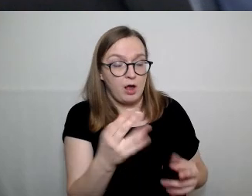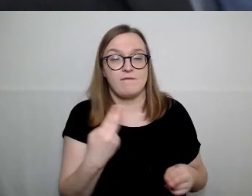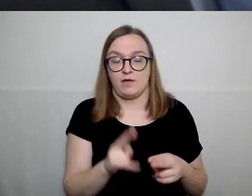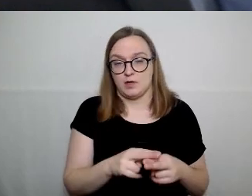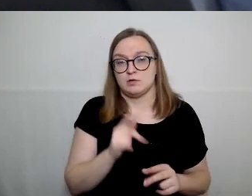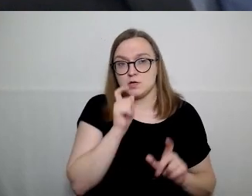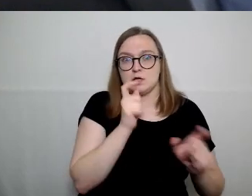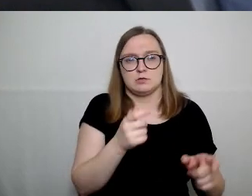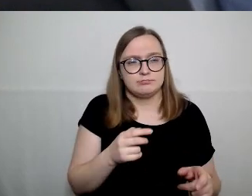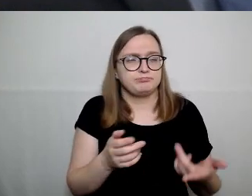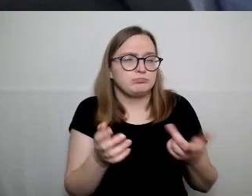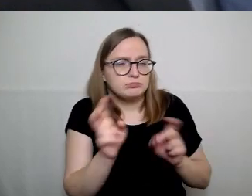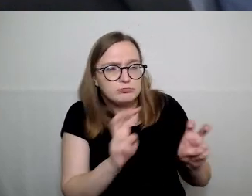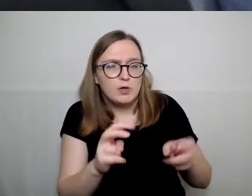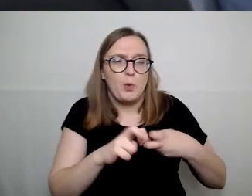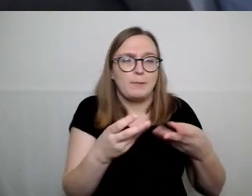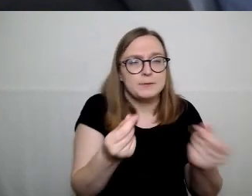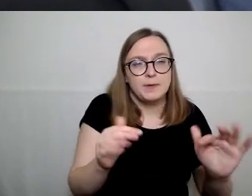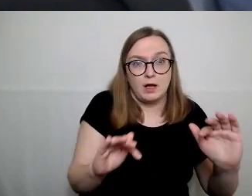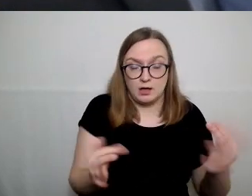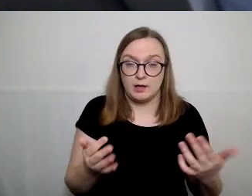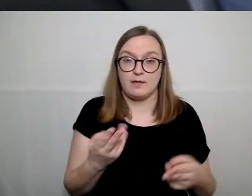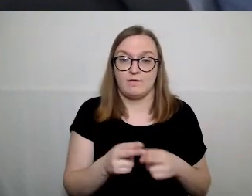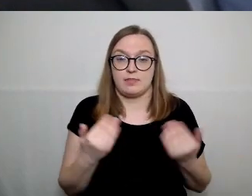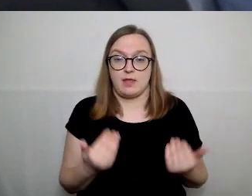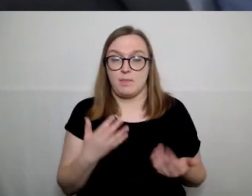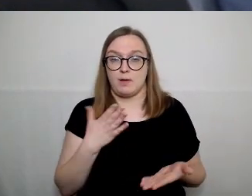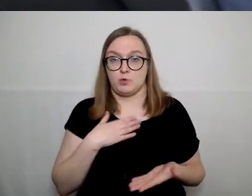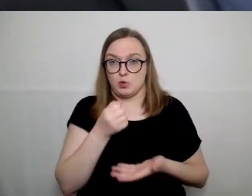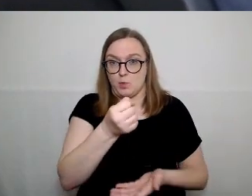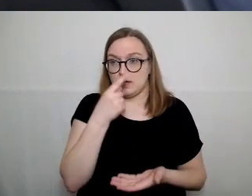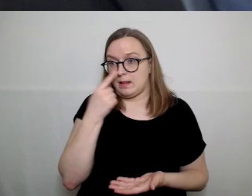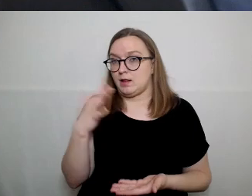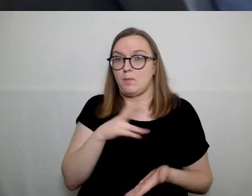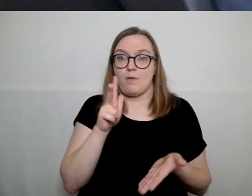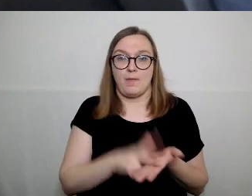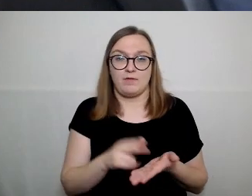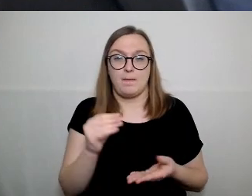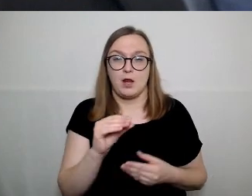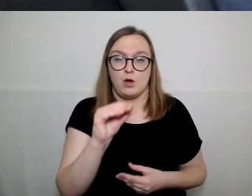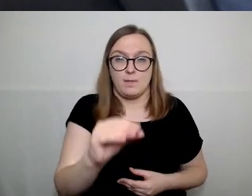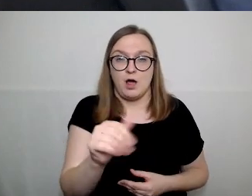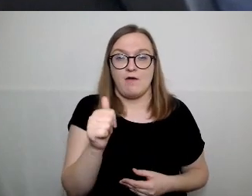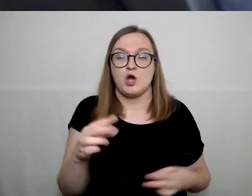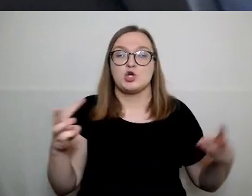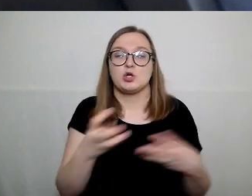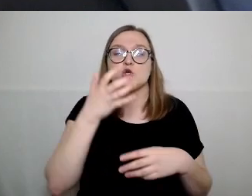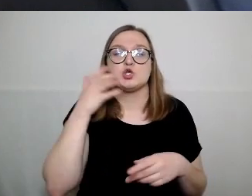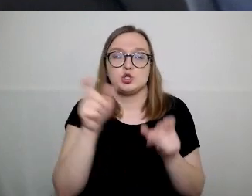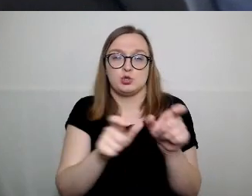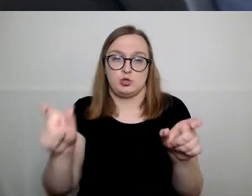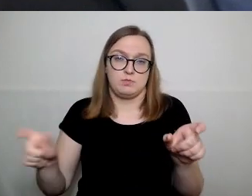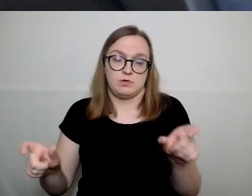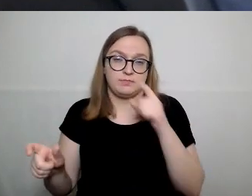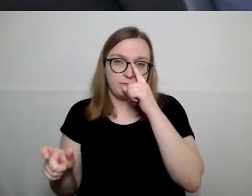sprendimų ir dabar, jeigu neklystų savo biudžete, neseniai patvirtinom investicijas būtent Šakių šilumos tinklams į